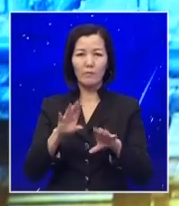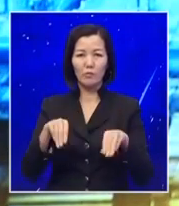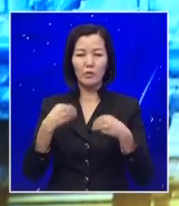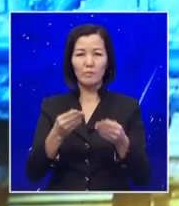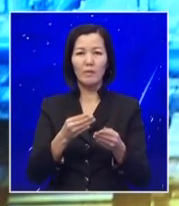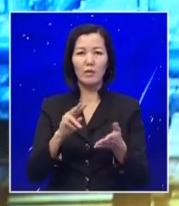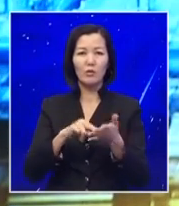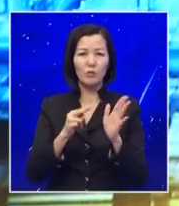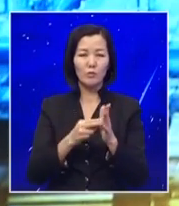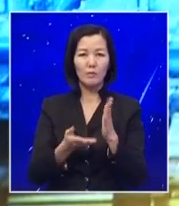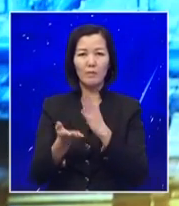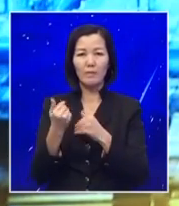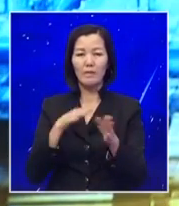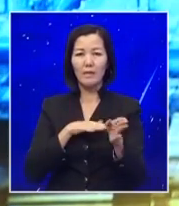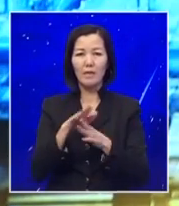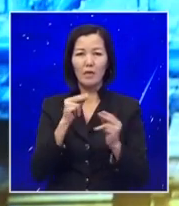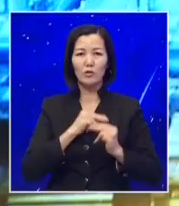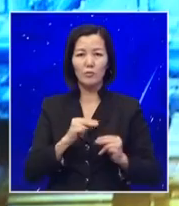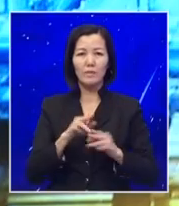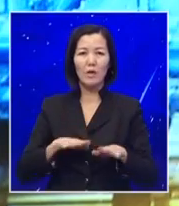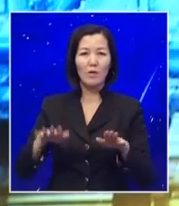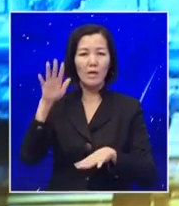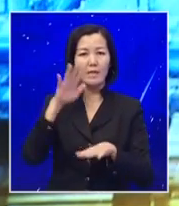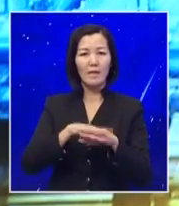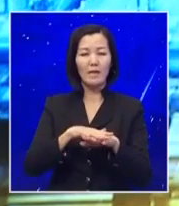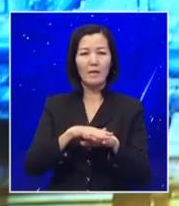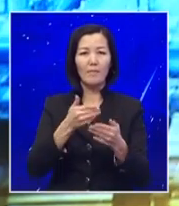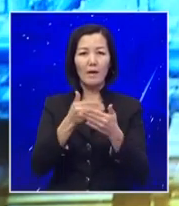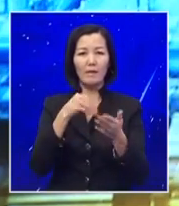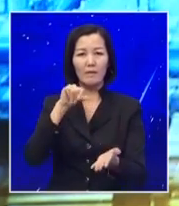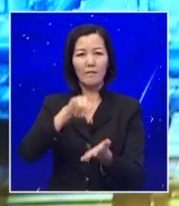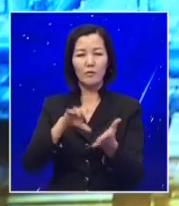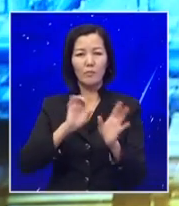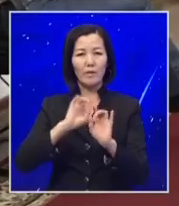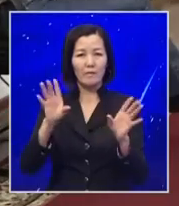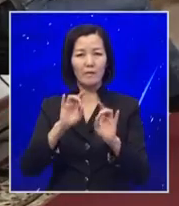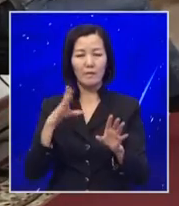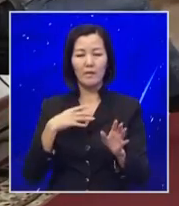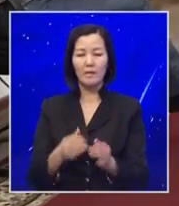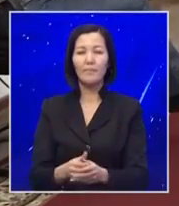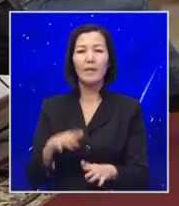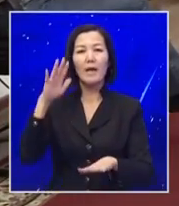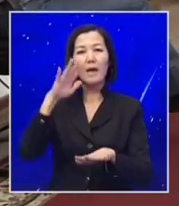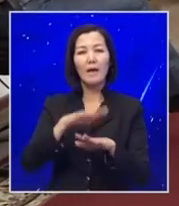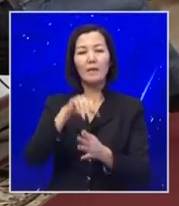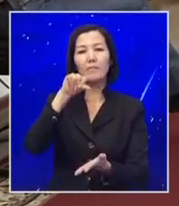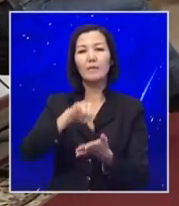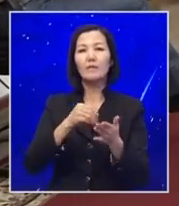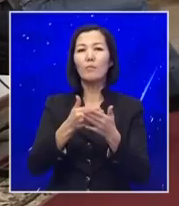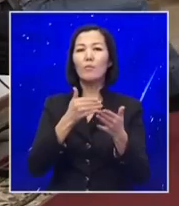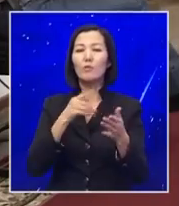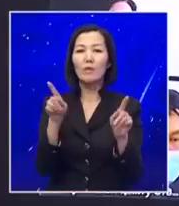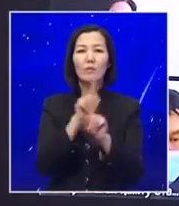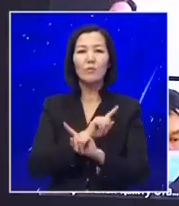аудан әкімі Алмас Әділ Еңбекші ауылдық округі халқы алдында есебінде баяндады. Әкім есептері бұрынғыдан